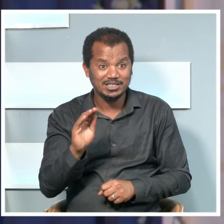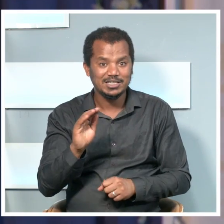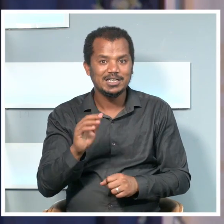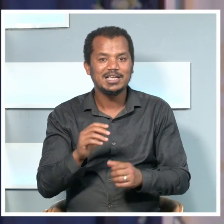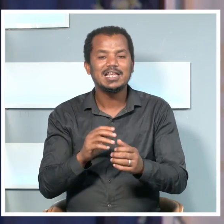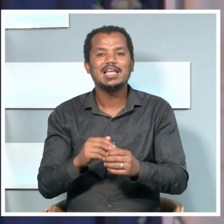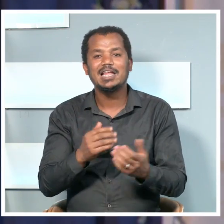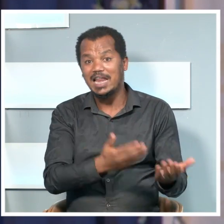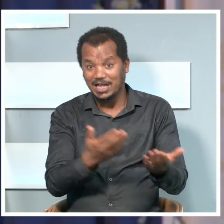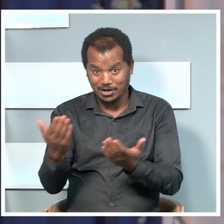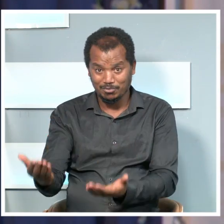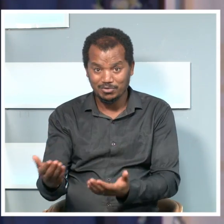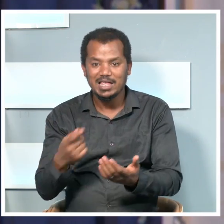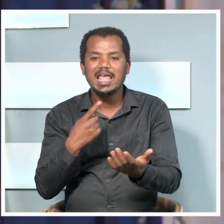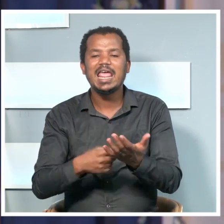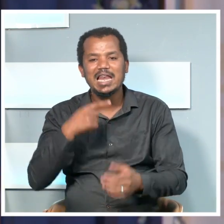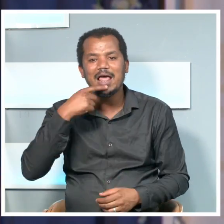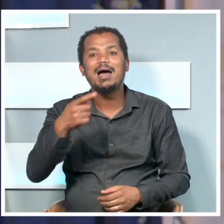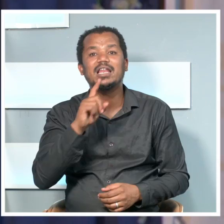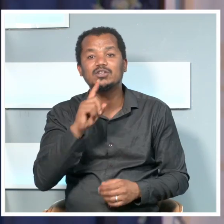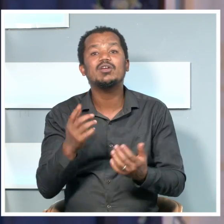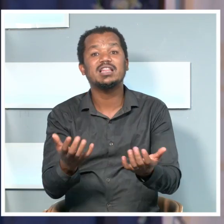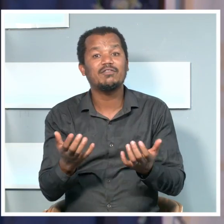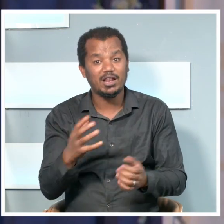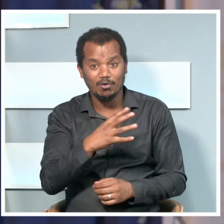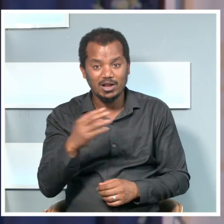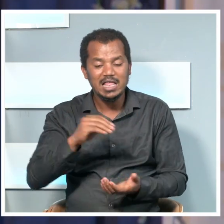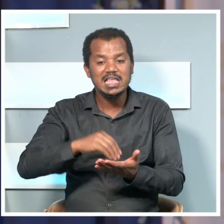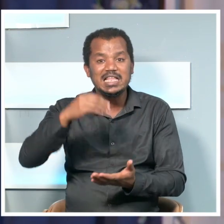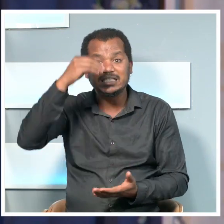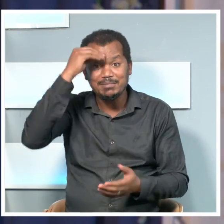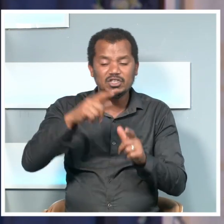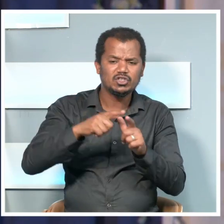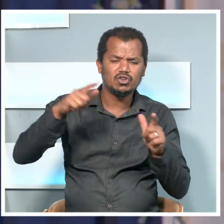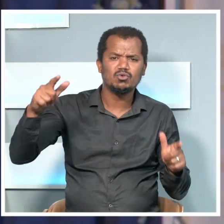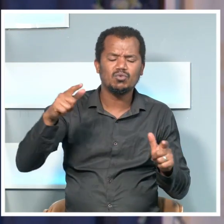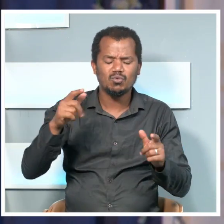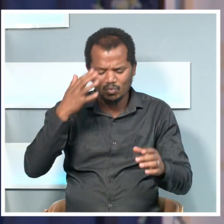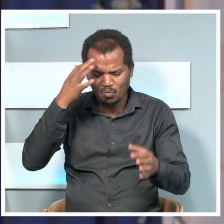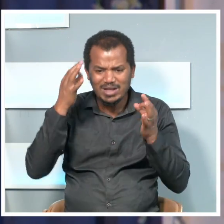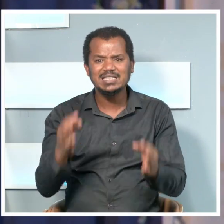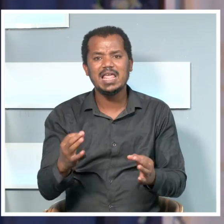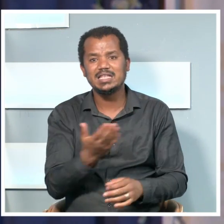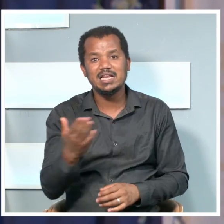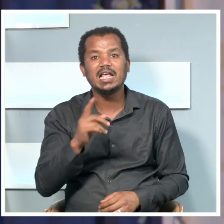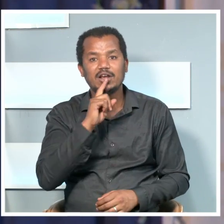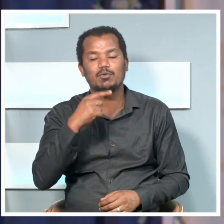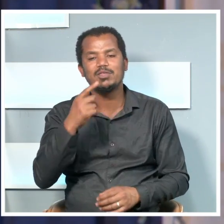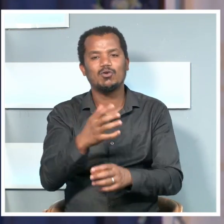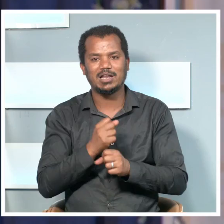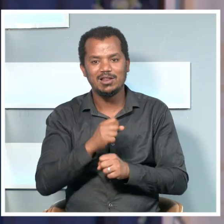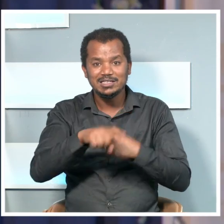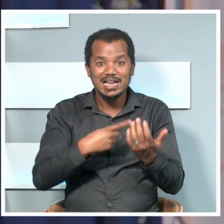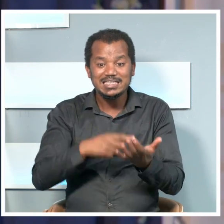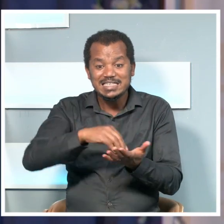ከምህረት በፊትም ያቀረቡት ይሄንን ለማለት ነው የተፈለገውና ትምህርት ትልቁ ወሳኝ ነገር ነው ብዬ ወስዳለሁ።